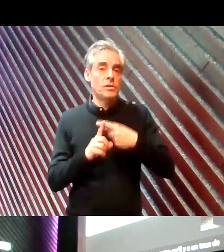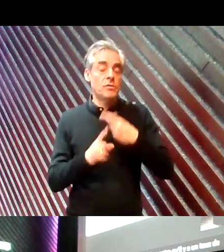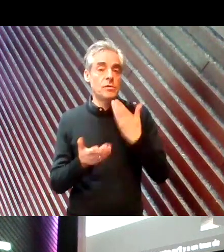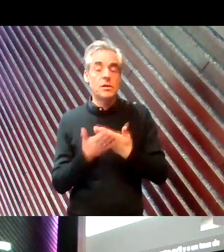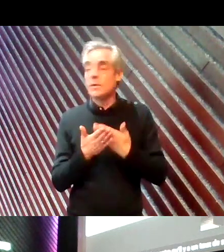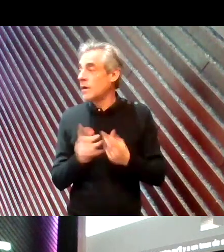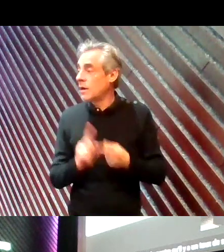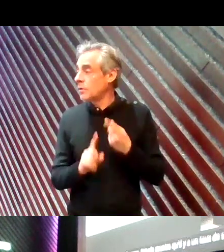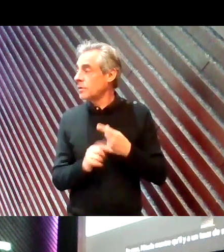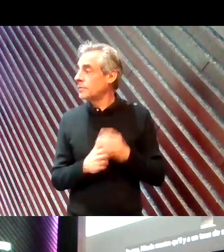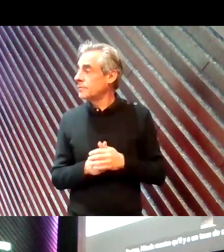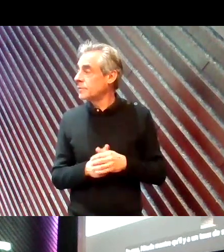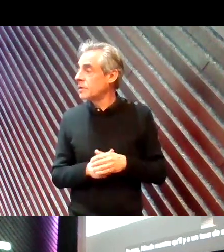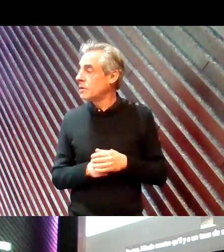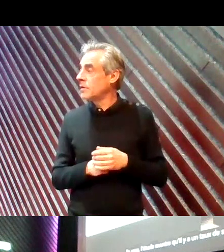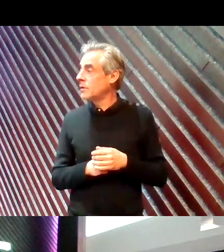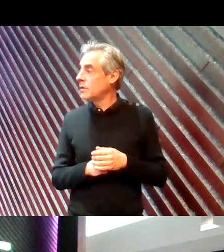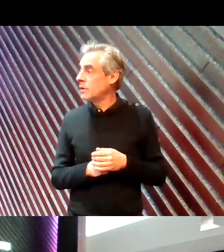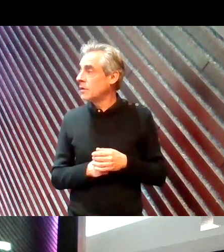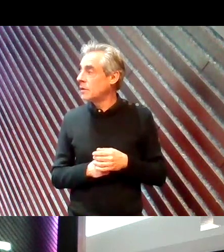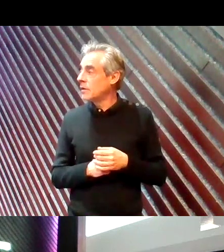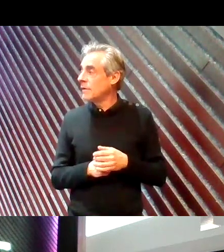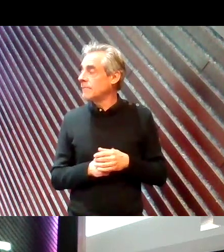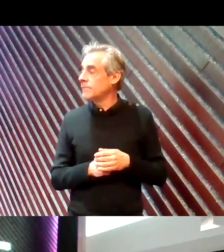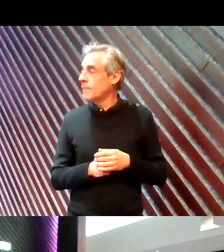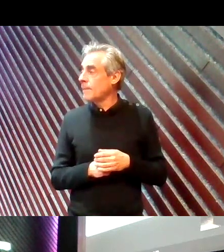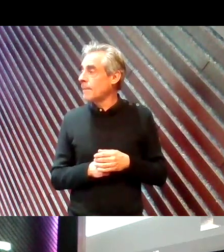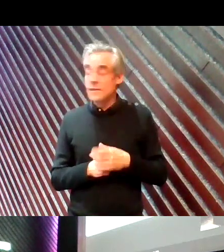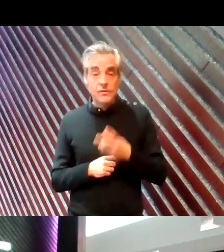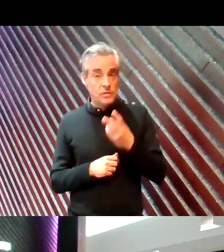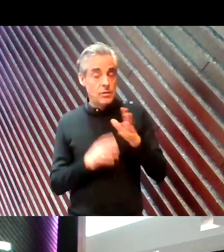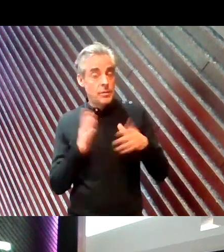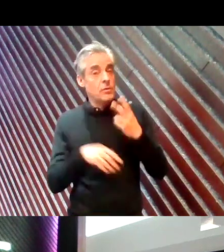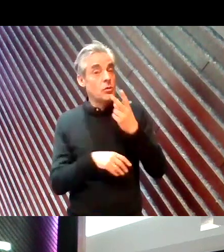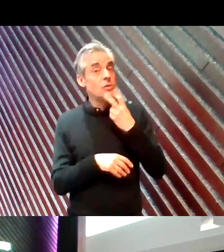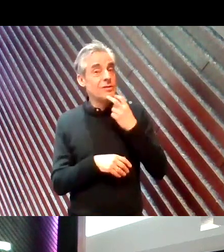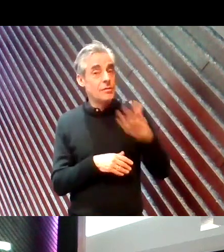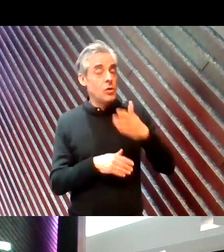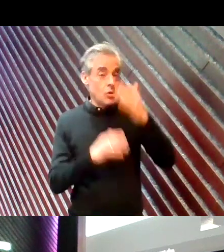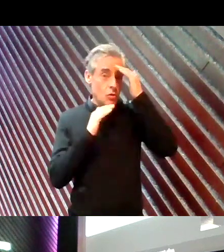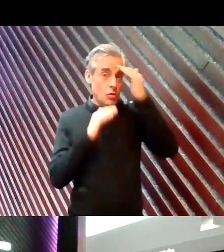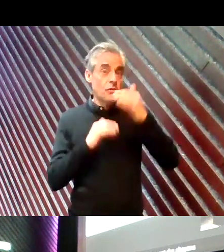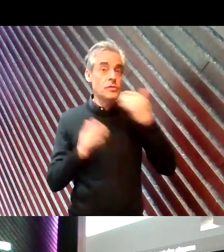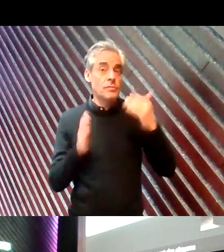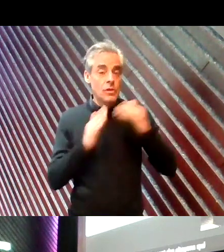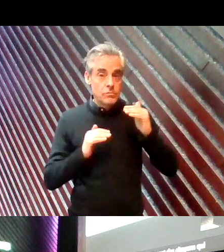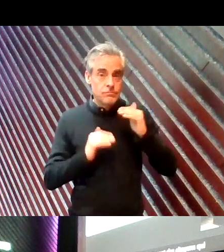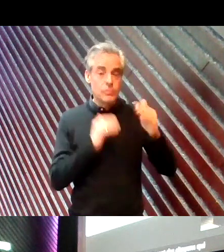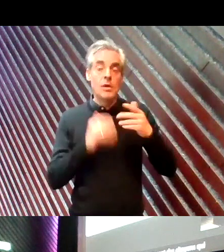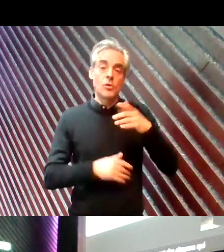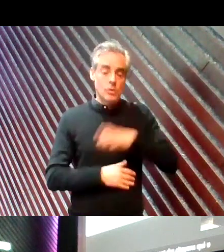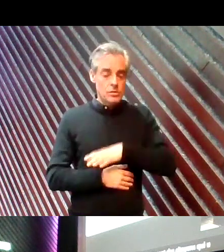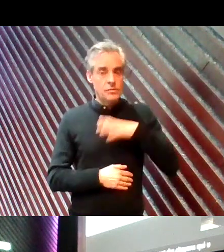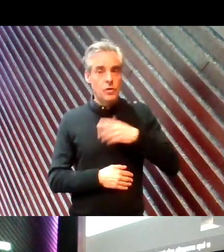Donc ça aussi, je pense que c'est assez positif et du coup, ça va être, moi je pense, des citoyens qui auront confiance en eux parce qu'ils ont eu un sentiment d'utilité, un sentiment de